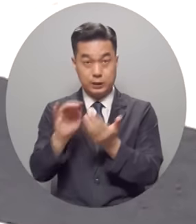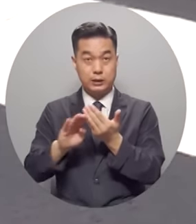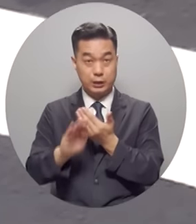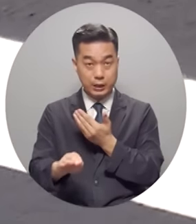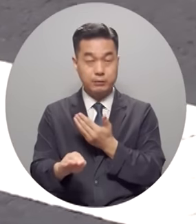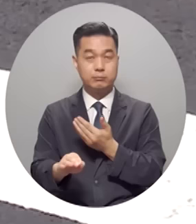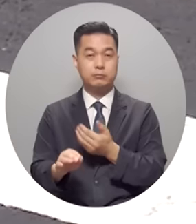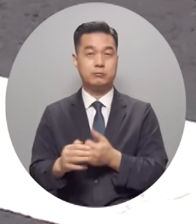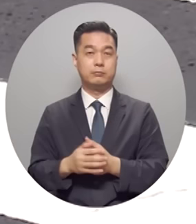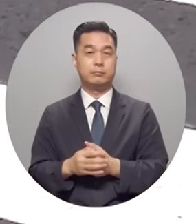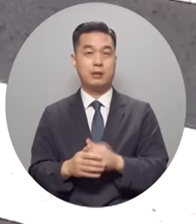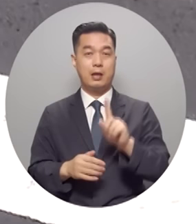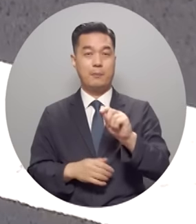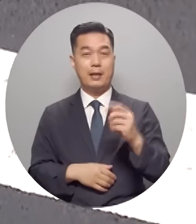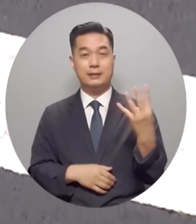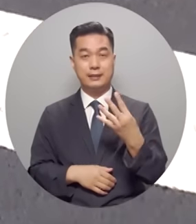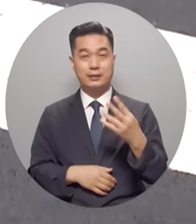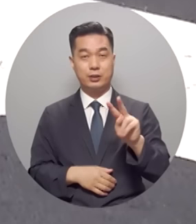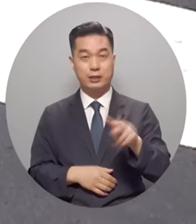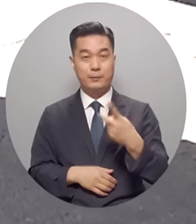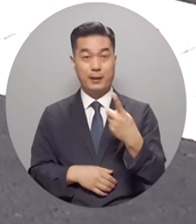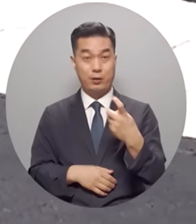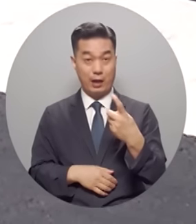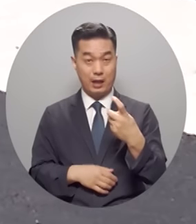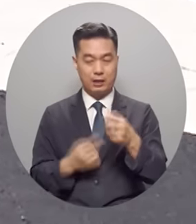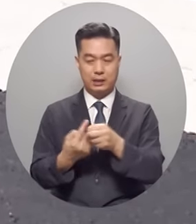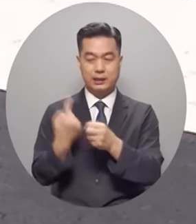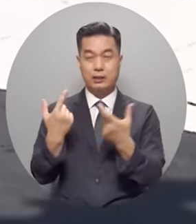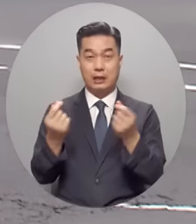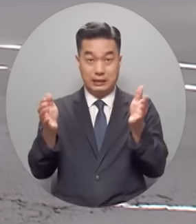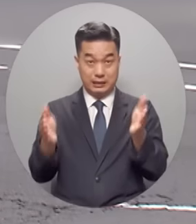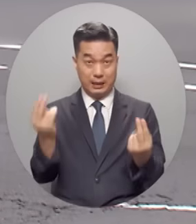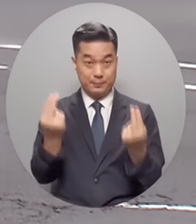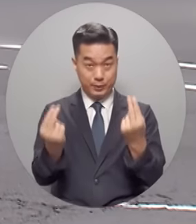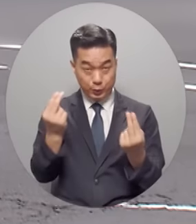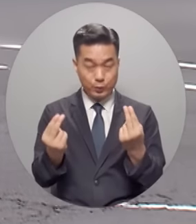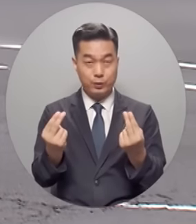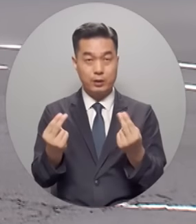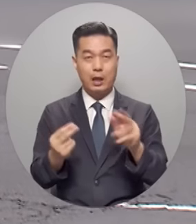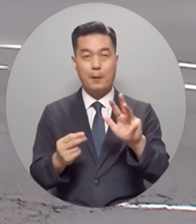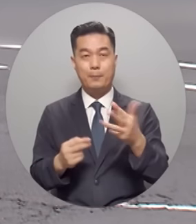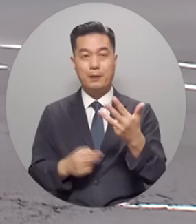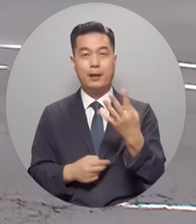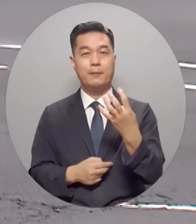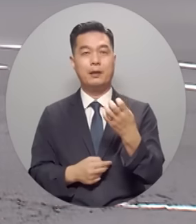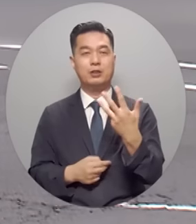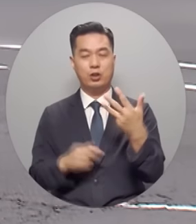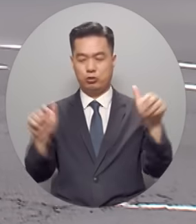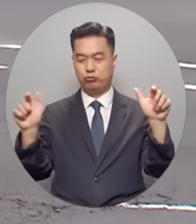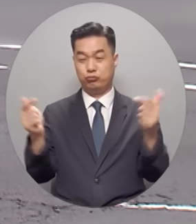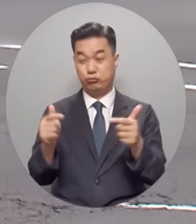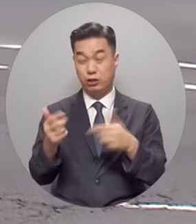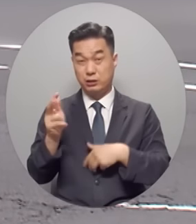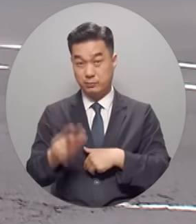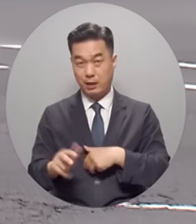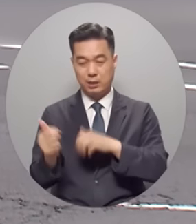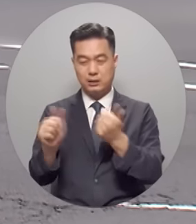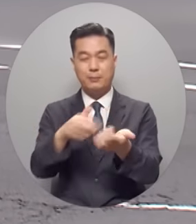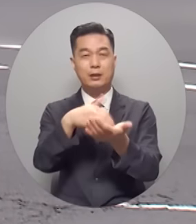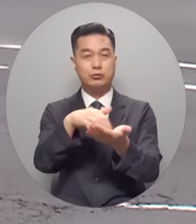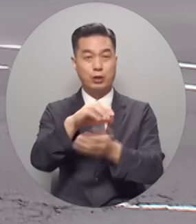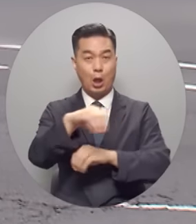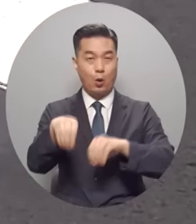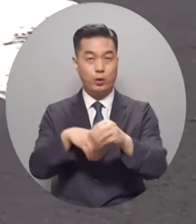11월까지 14,211건으로 전년 동일 기간과 비교해 848건이 줄었지만 사망자 수는